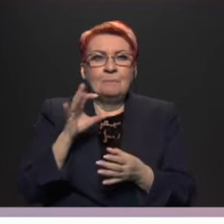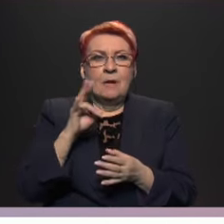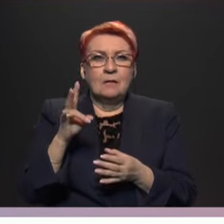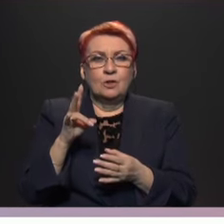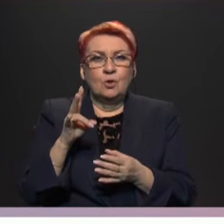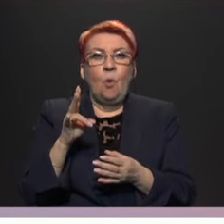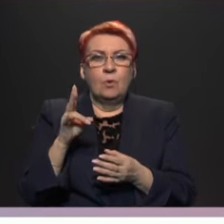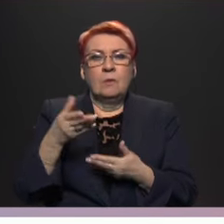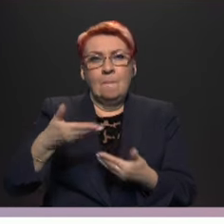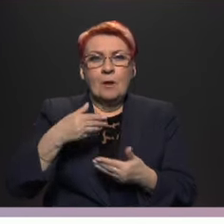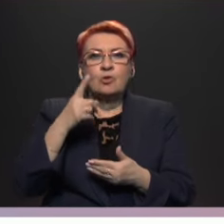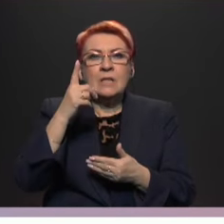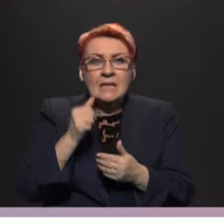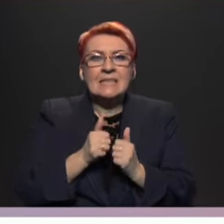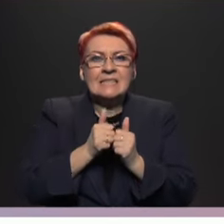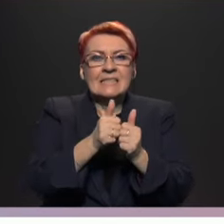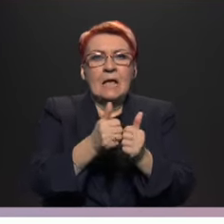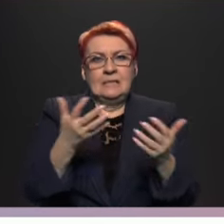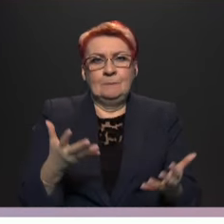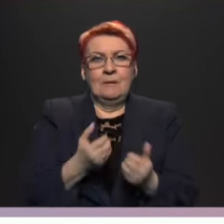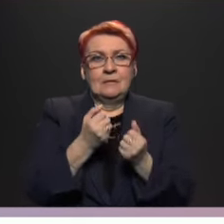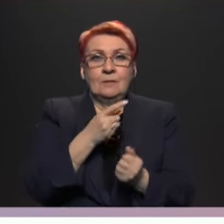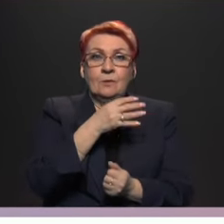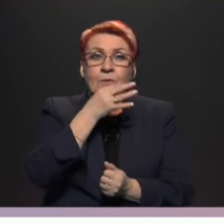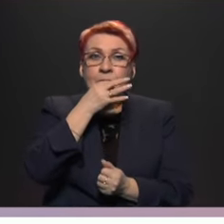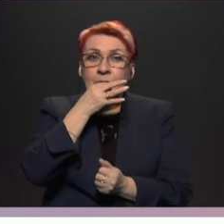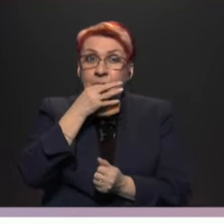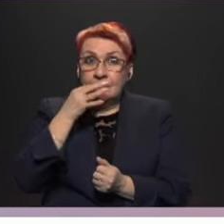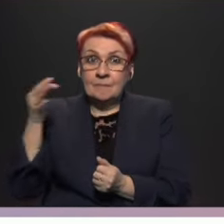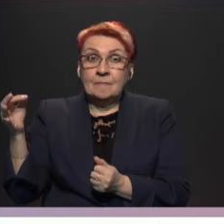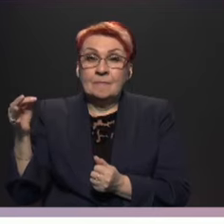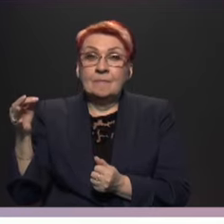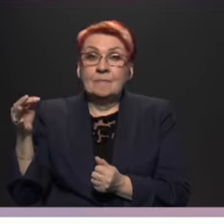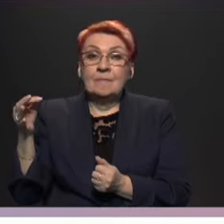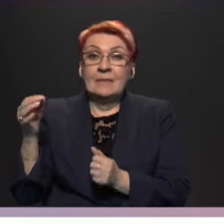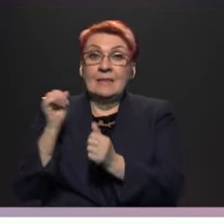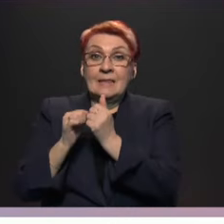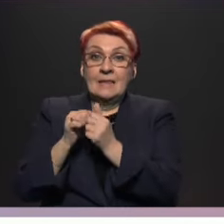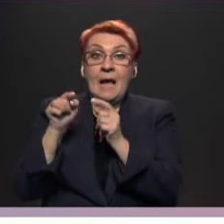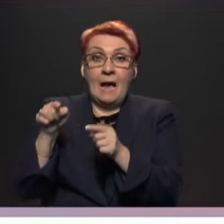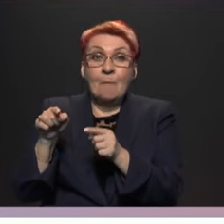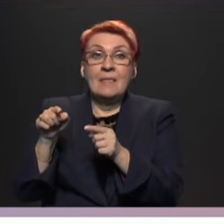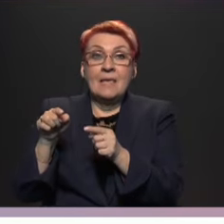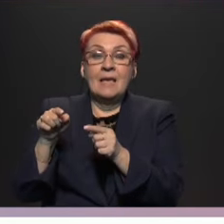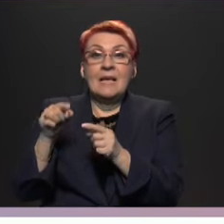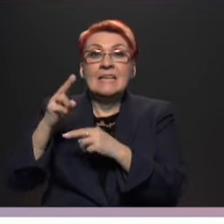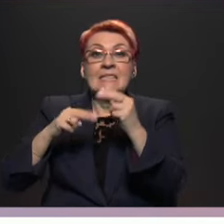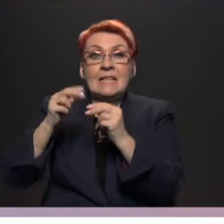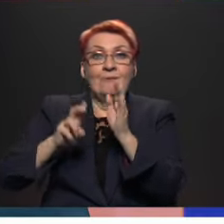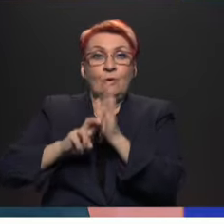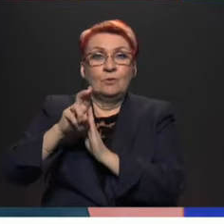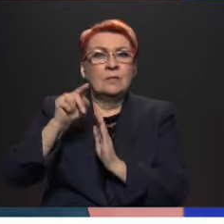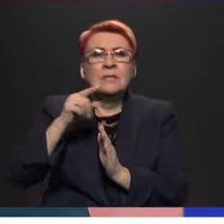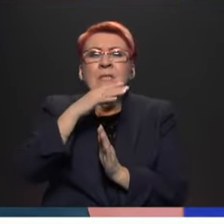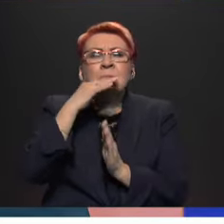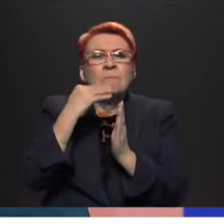за Спасителем, и Господь сказал ему: «На семь камней сотворю церковь мою». И это нам... Здесь много